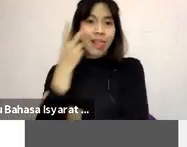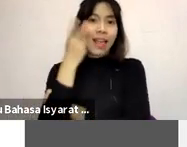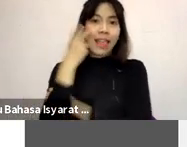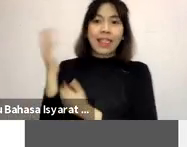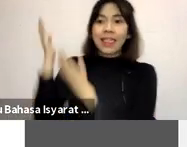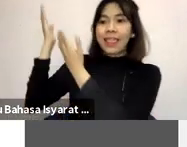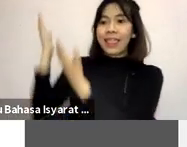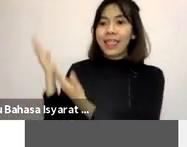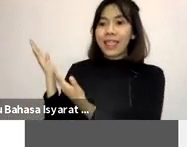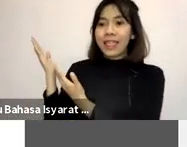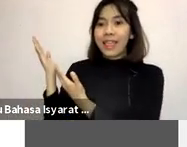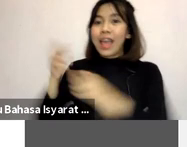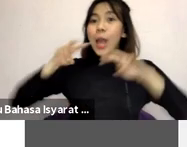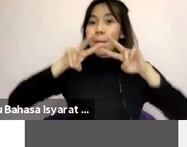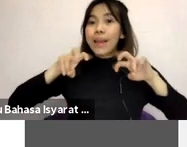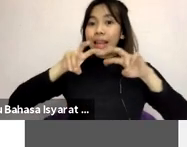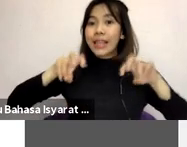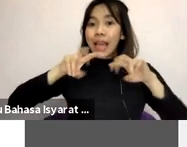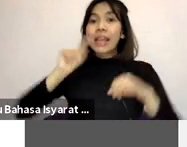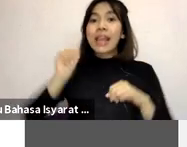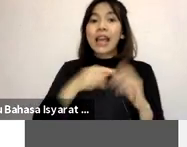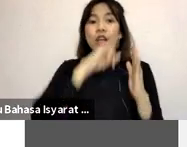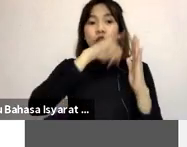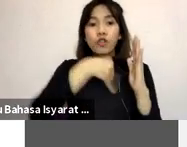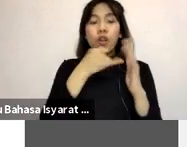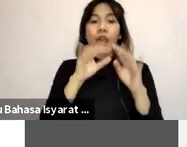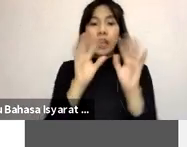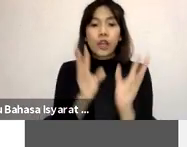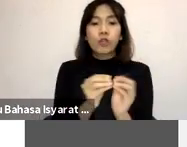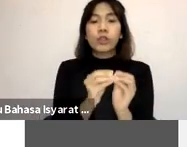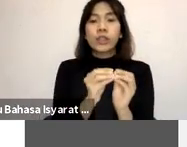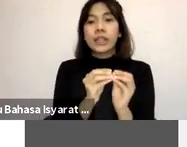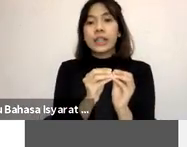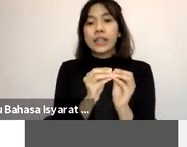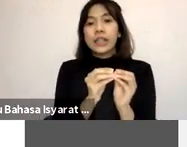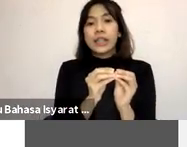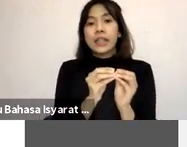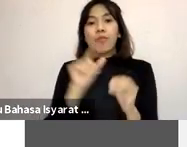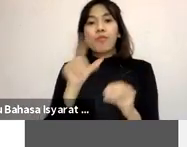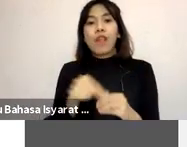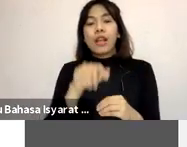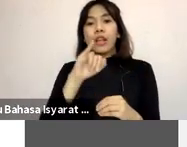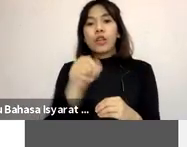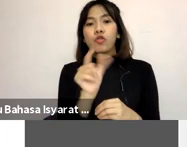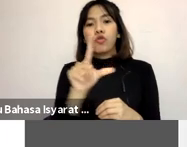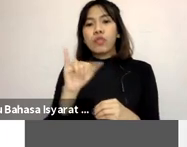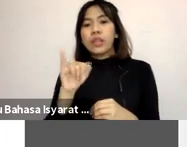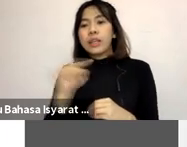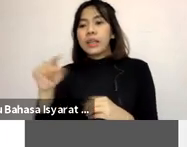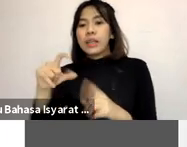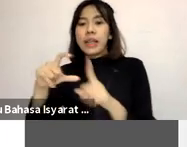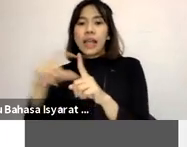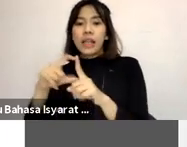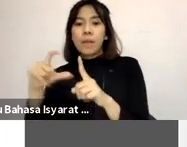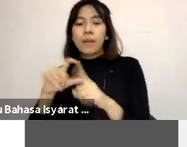dalam satu tulisan di Cinere jurnal inklusi ke Juli Desember 2015 yang